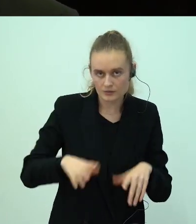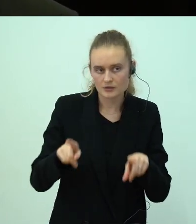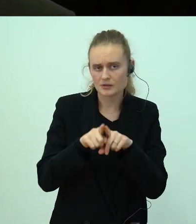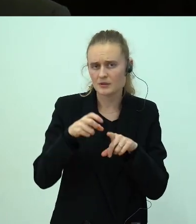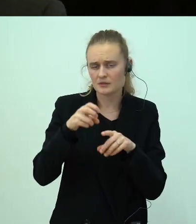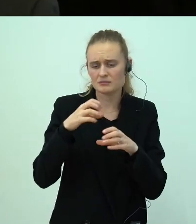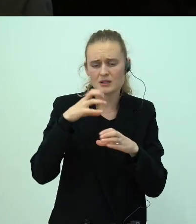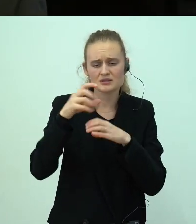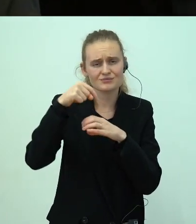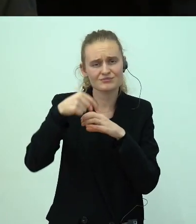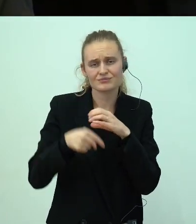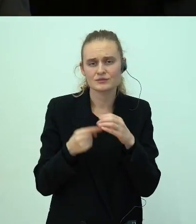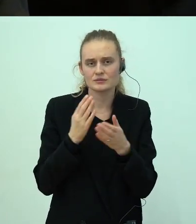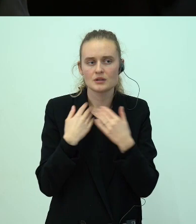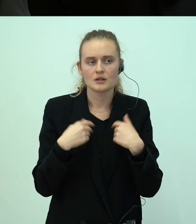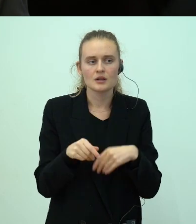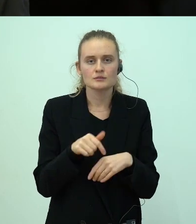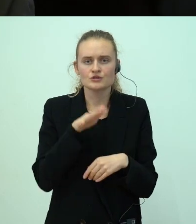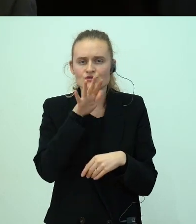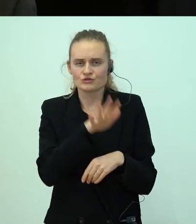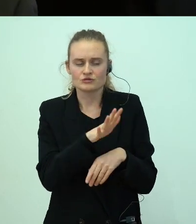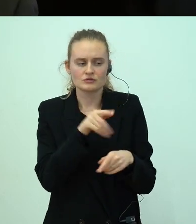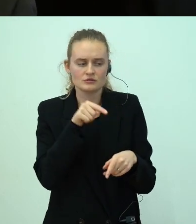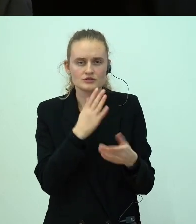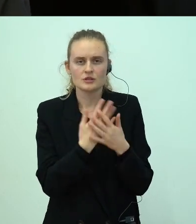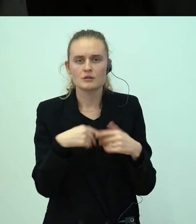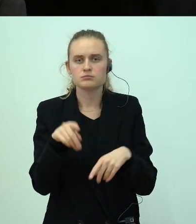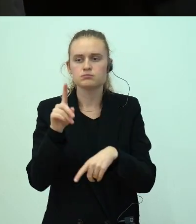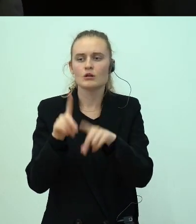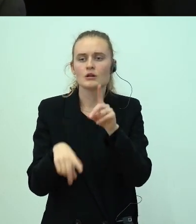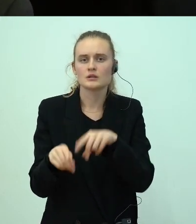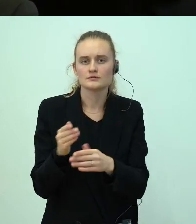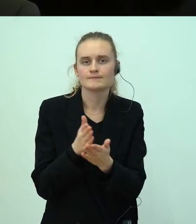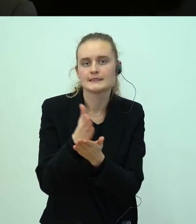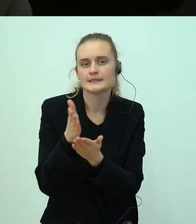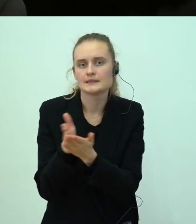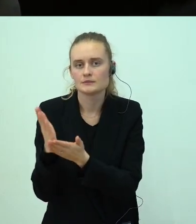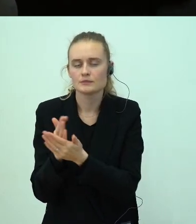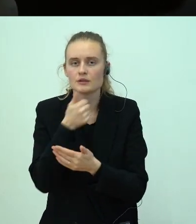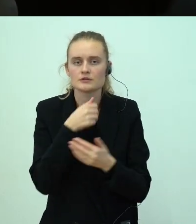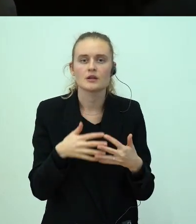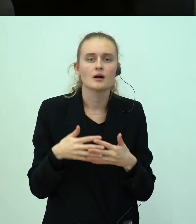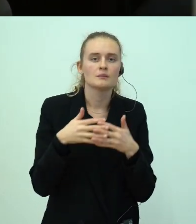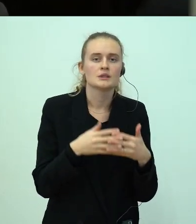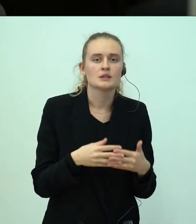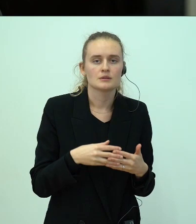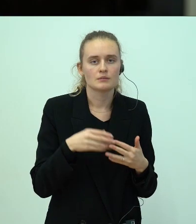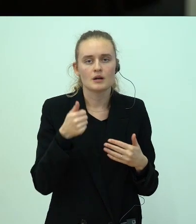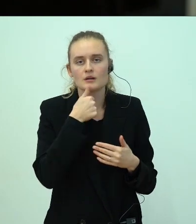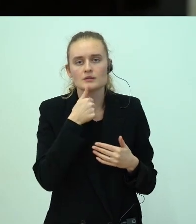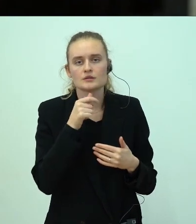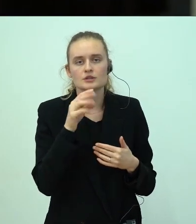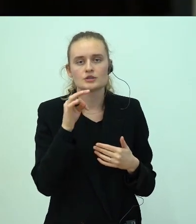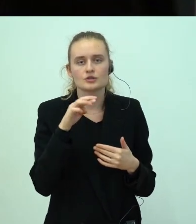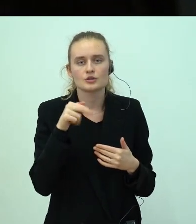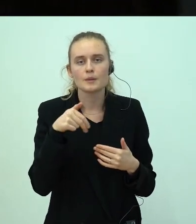pasaulyje neapykanta tampa tam tikra politikos gairė. Jeigu pažvelgtume į JAV ir Trumpas, tai jis tą darė anksčiau